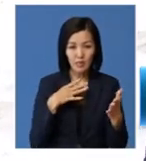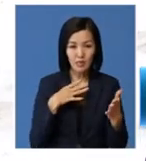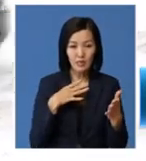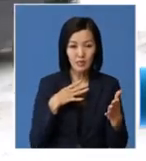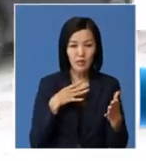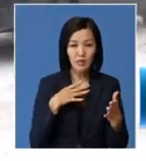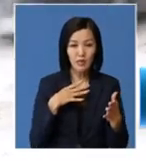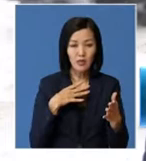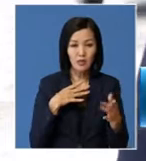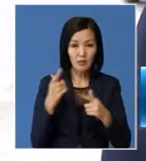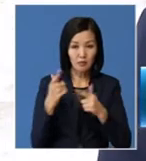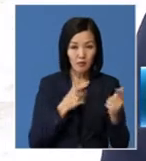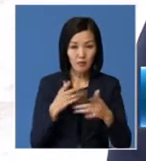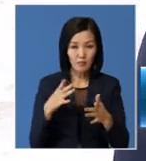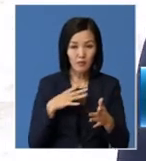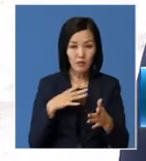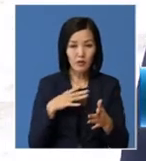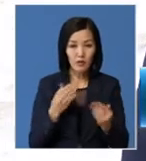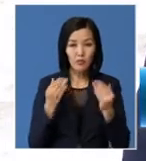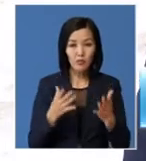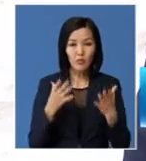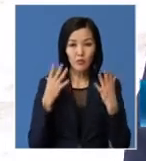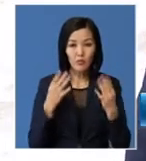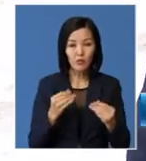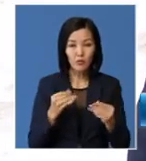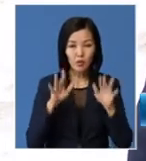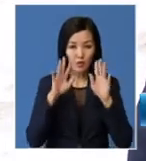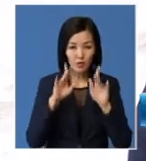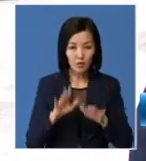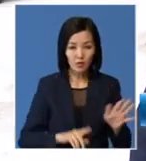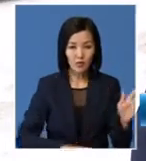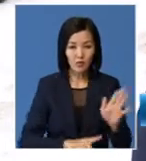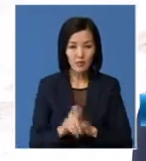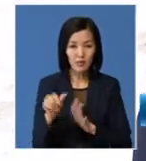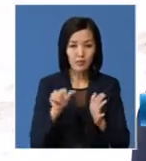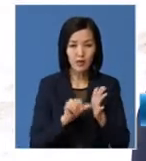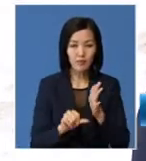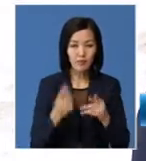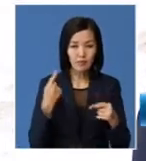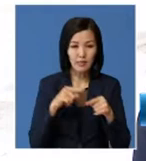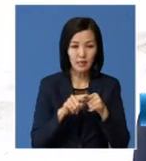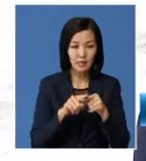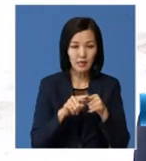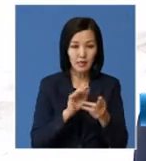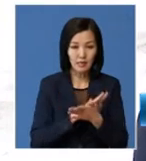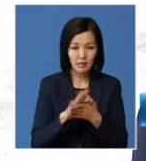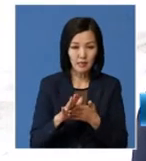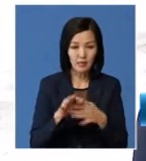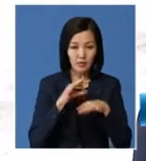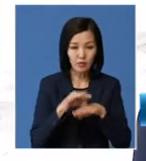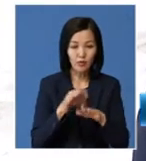дайын болдық. Сонымен қатар бүгінгі күні қар жауғаннан бастап 60 техника шығып, қазір қар күреу жүргізіліп